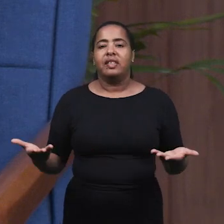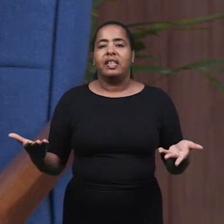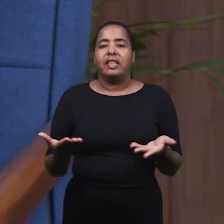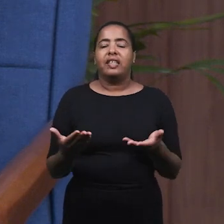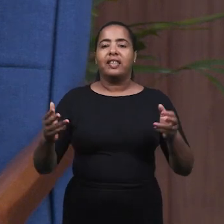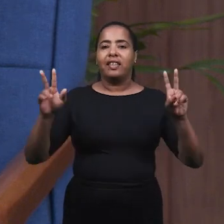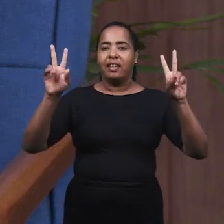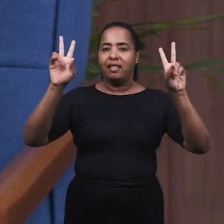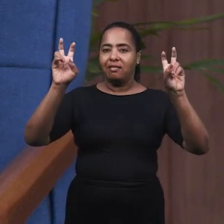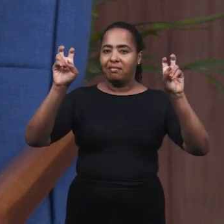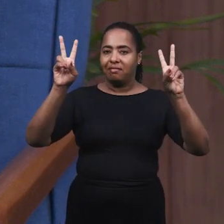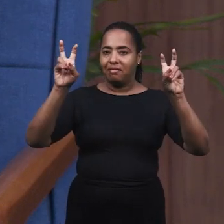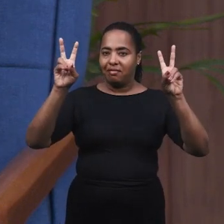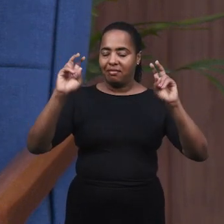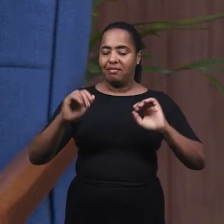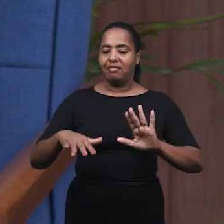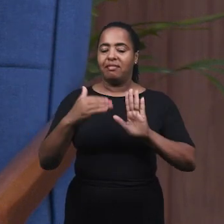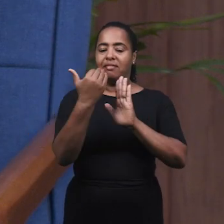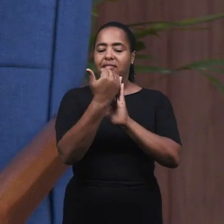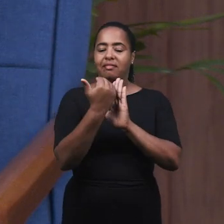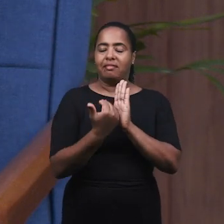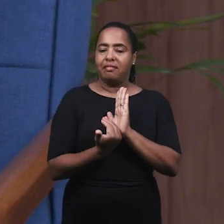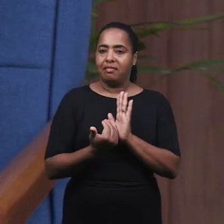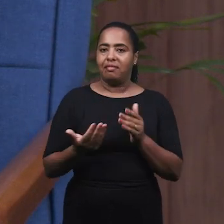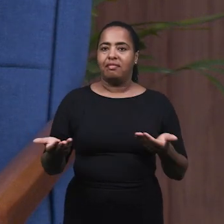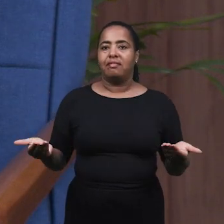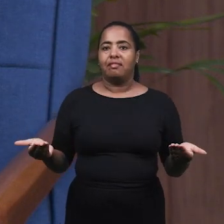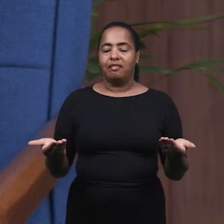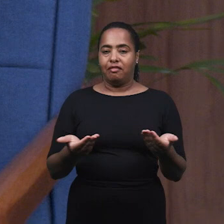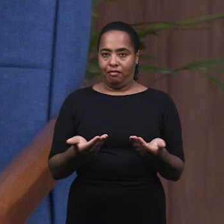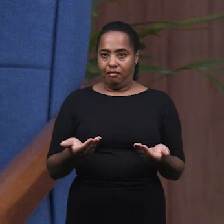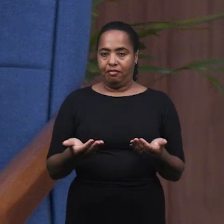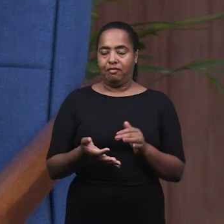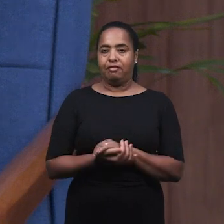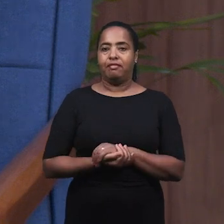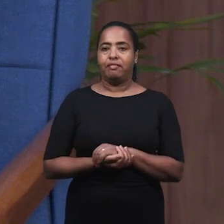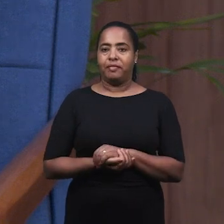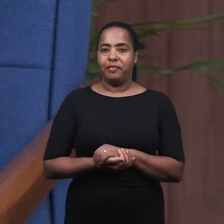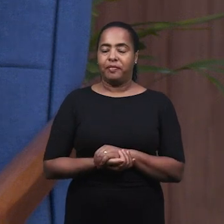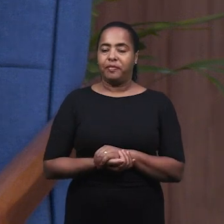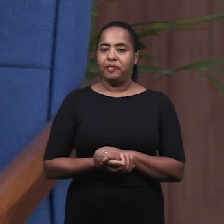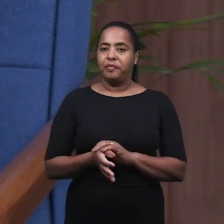nous allons vers le sujet de la formation d'aujourd'hui.